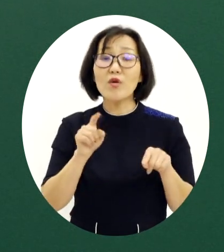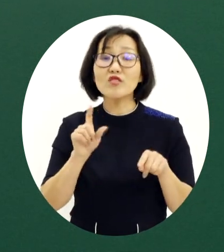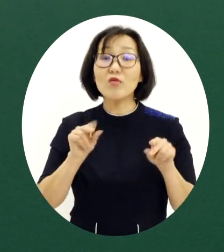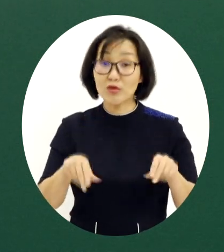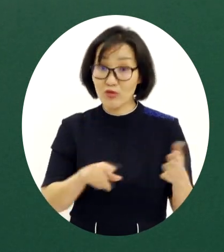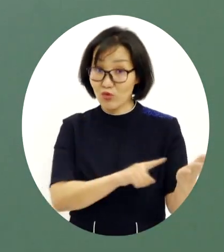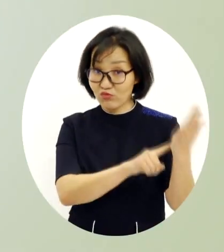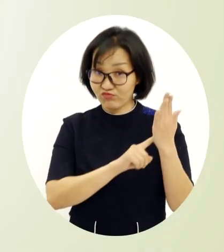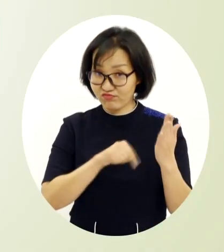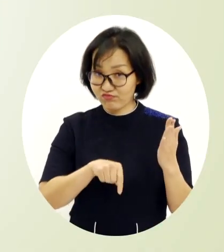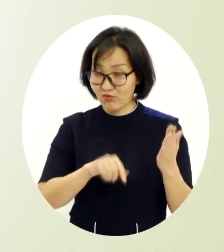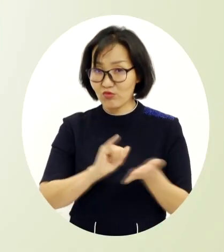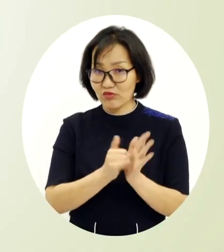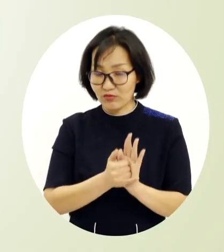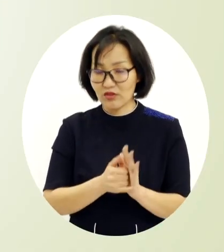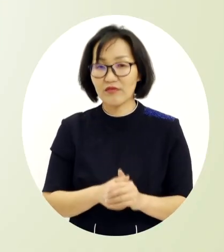За тэгвэл